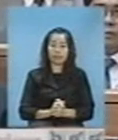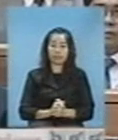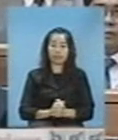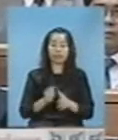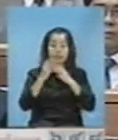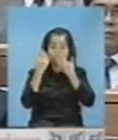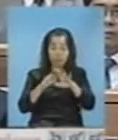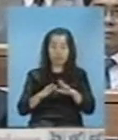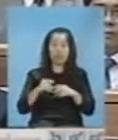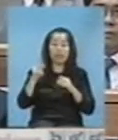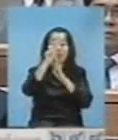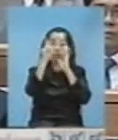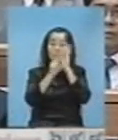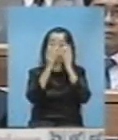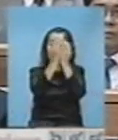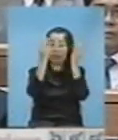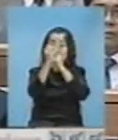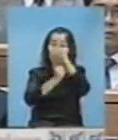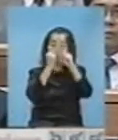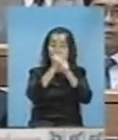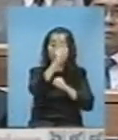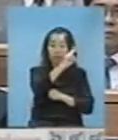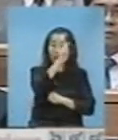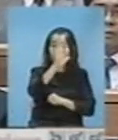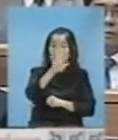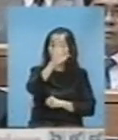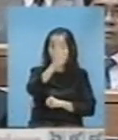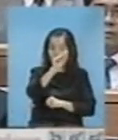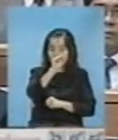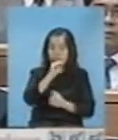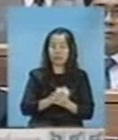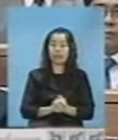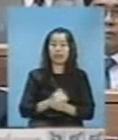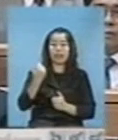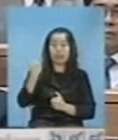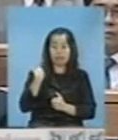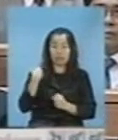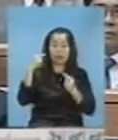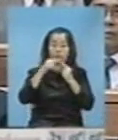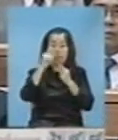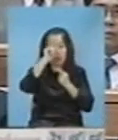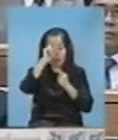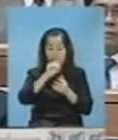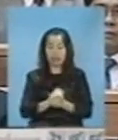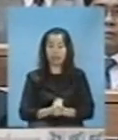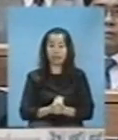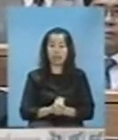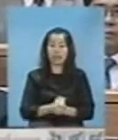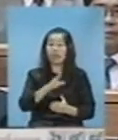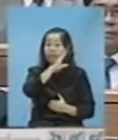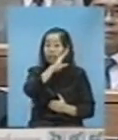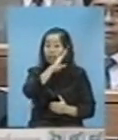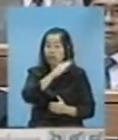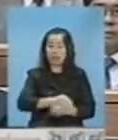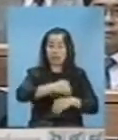นอกจากนั้นรัฐธรรมนูญปี2540ยังเปิดโอกาสให้ถ้ารัฐมน